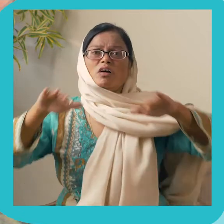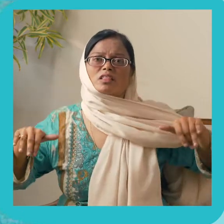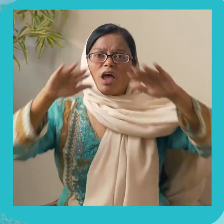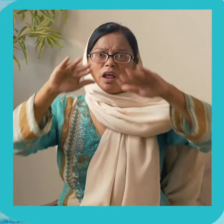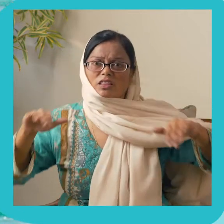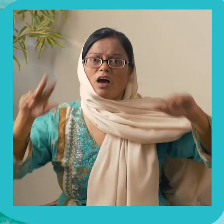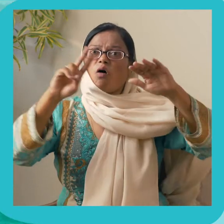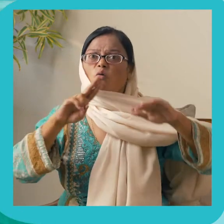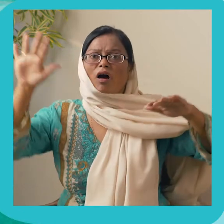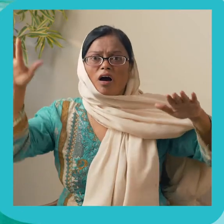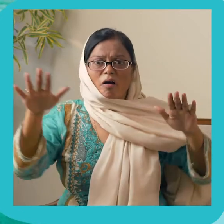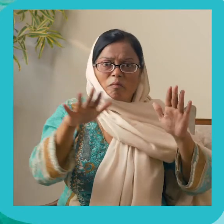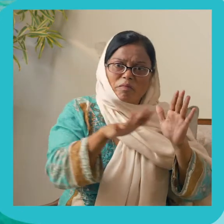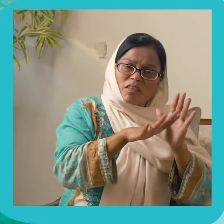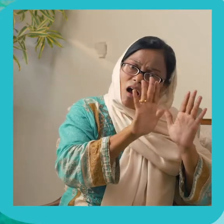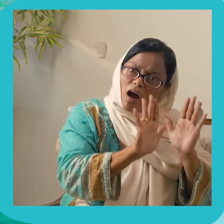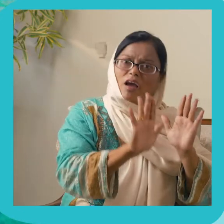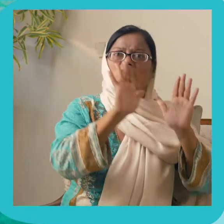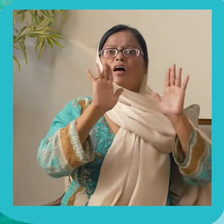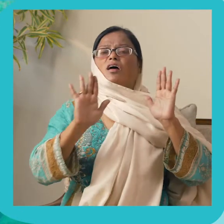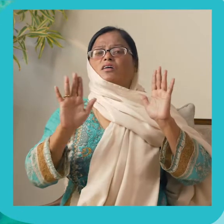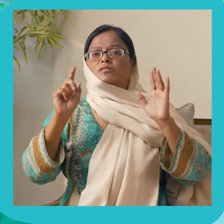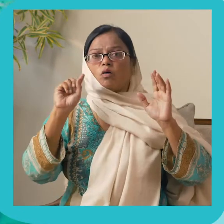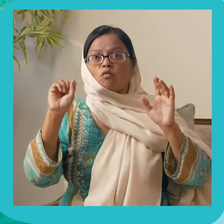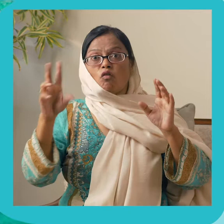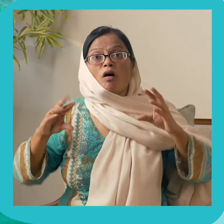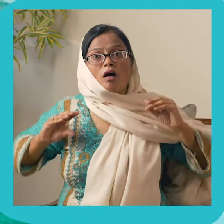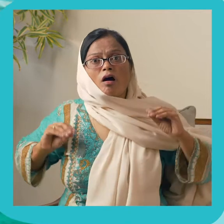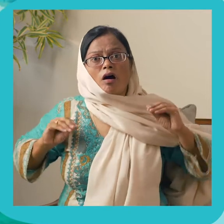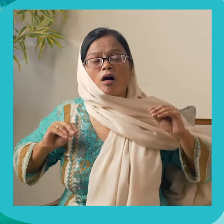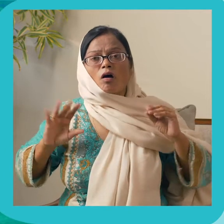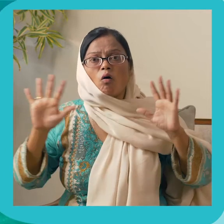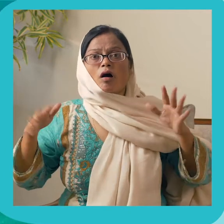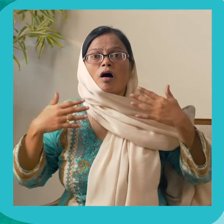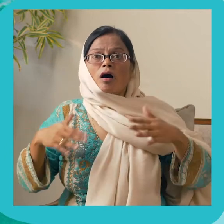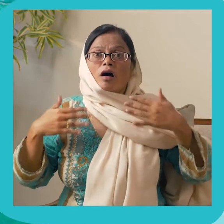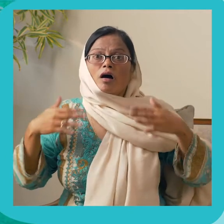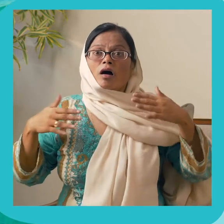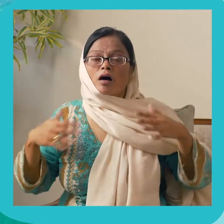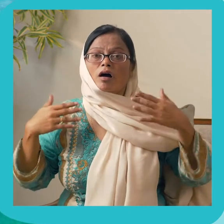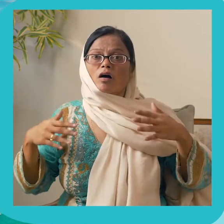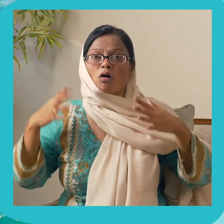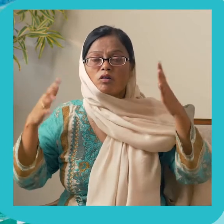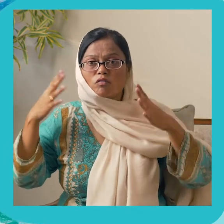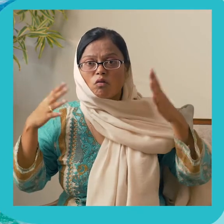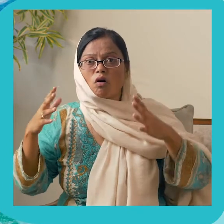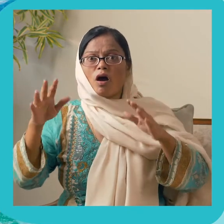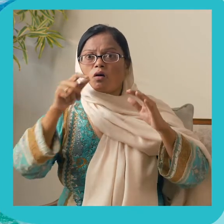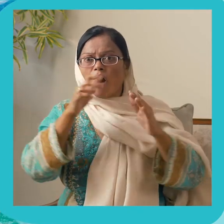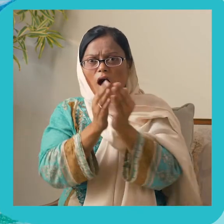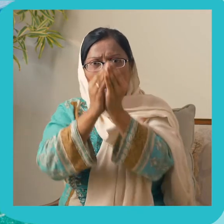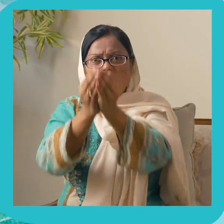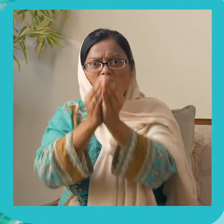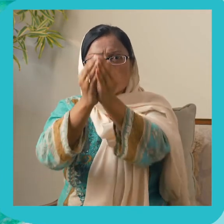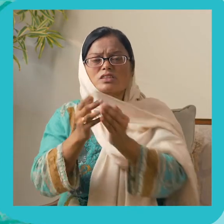वो तैरता हुआ समंदर की सतह पर पहुंच गया। खौफजदा और हाँफते हुए ऑलिव को माहीगीर की कश्ती से आती हुई